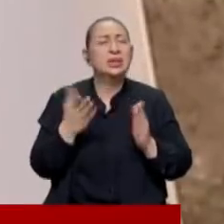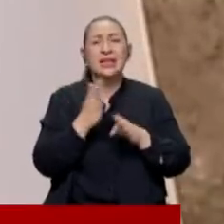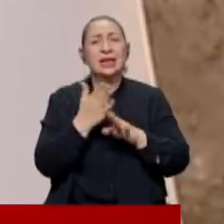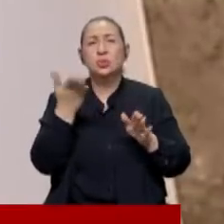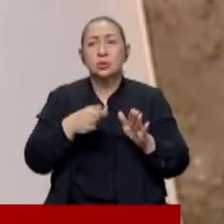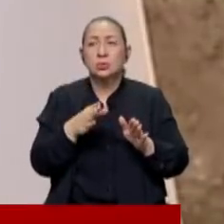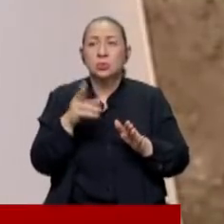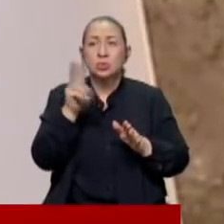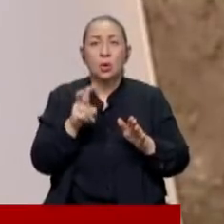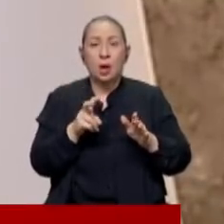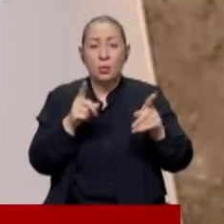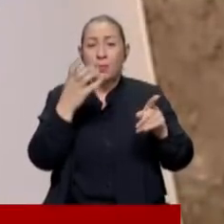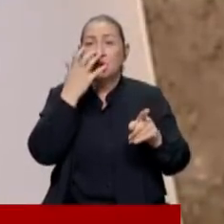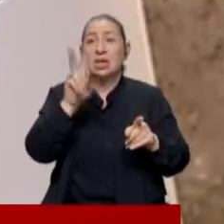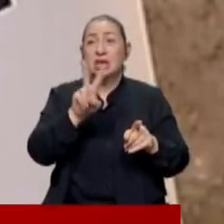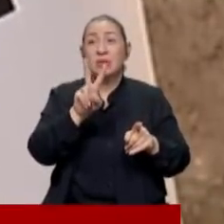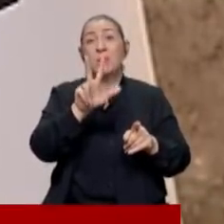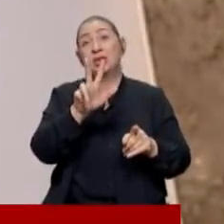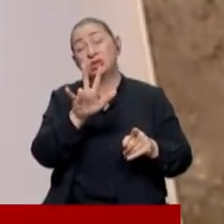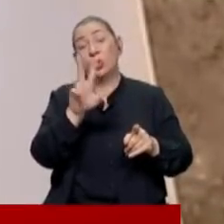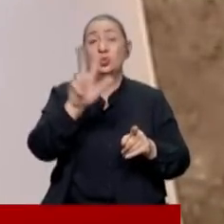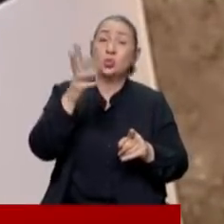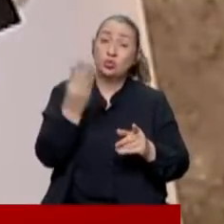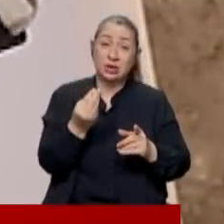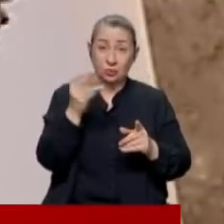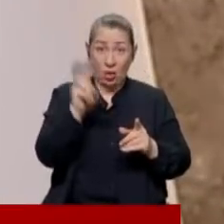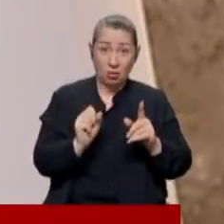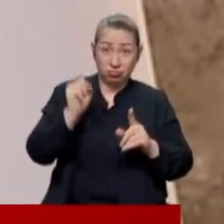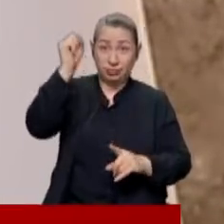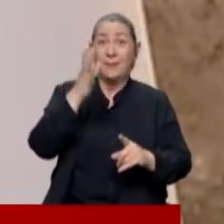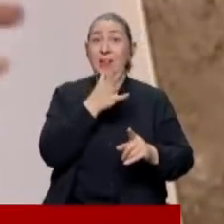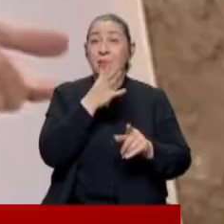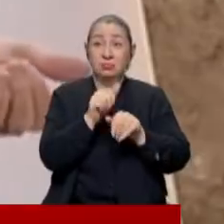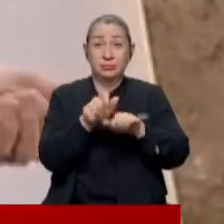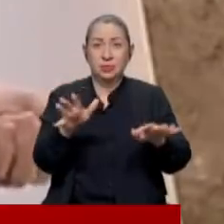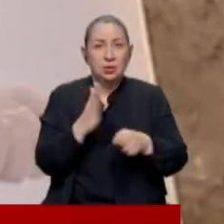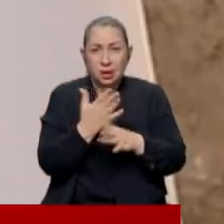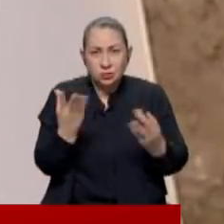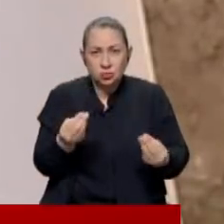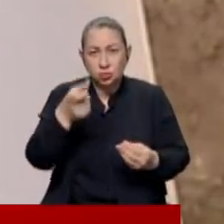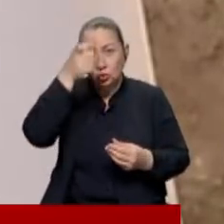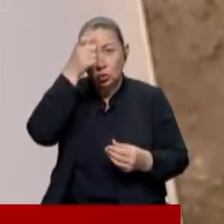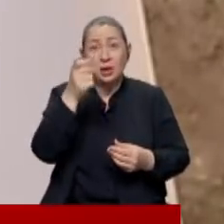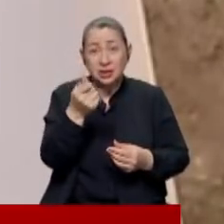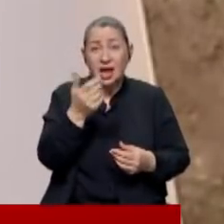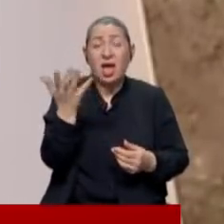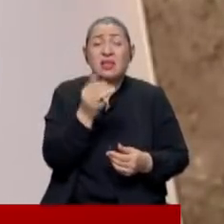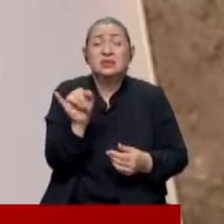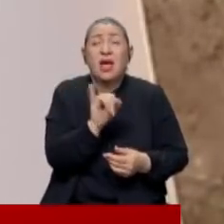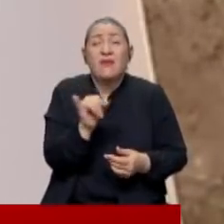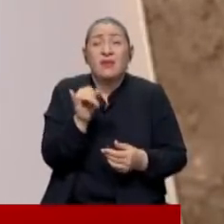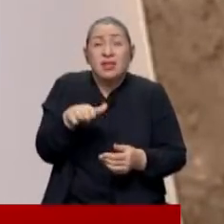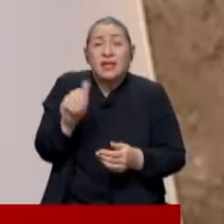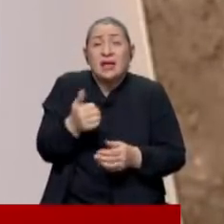çok düşük? Dolar kuru, bunlar bekliyorlar 20-25 lira olacak, 30 lira olacak, şimdi bilerek yayıyorlar. Niye olsun? Türk lirası şu anda en zayıf